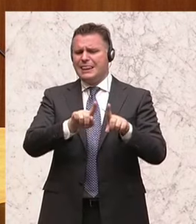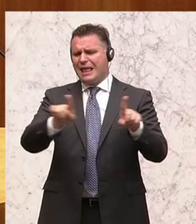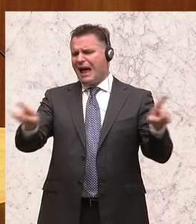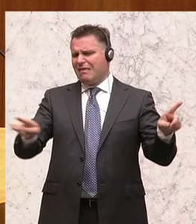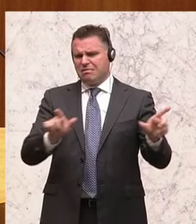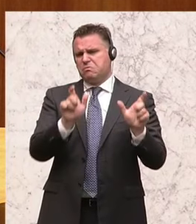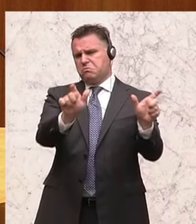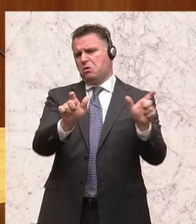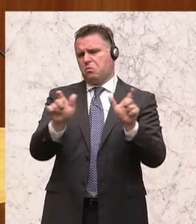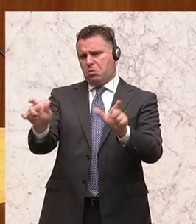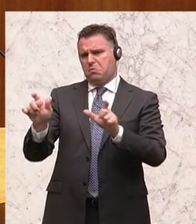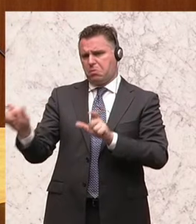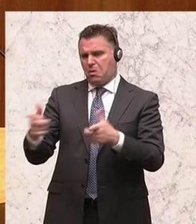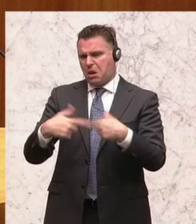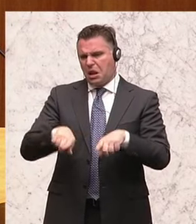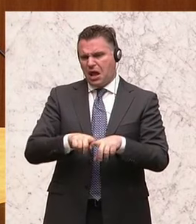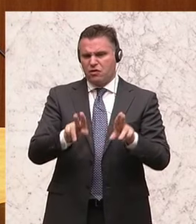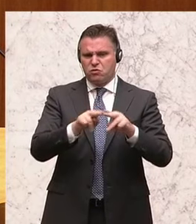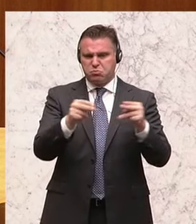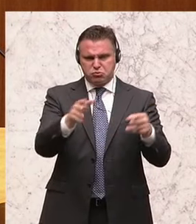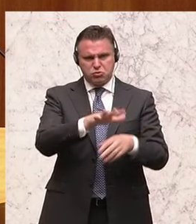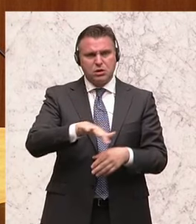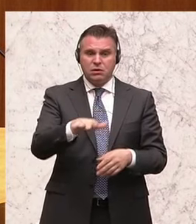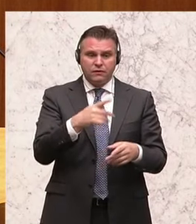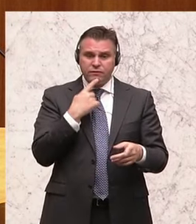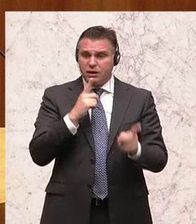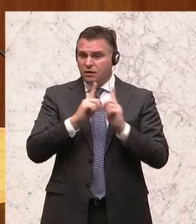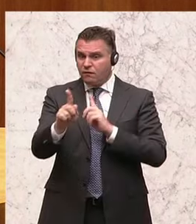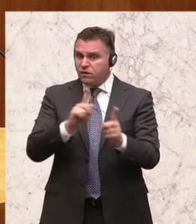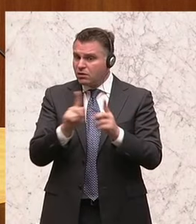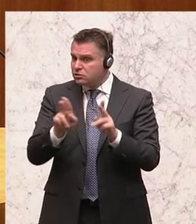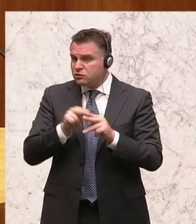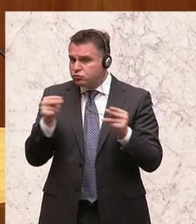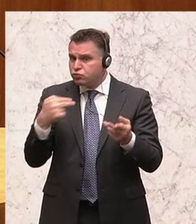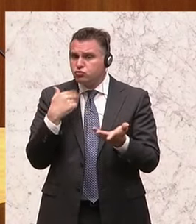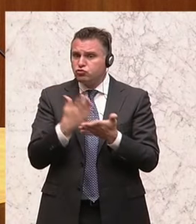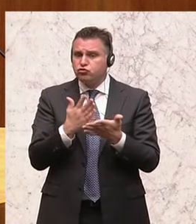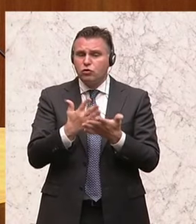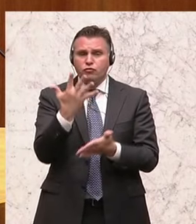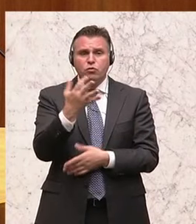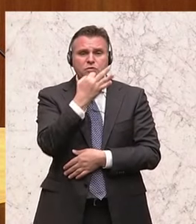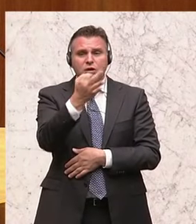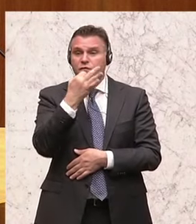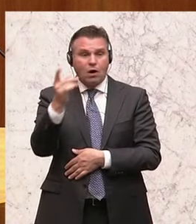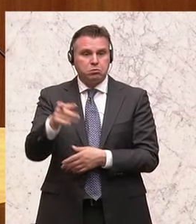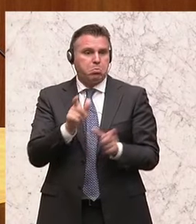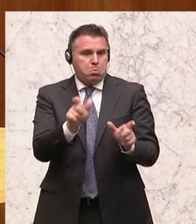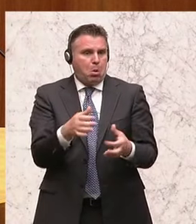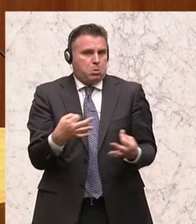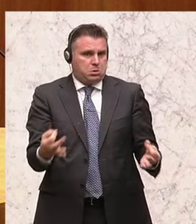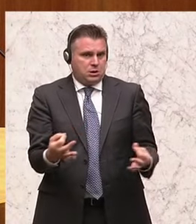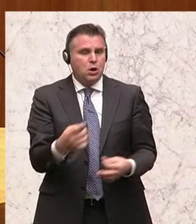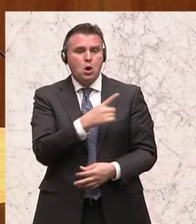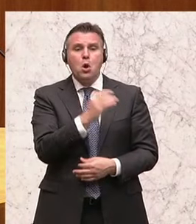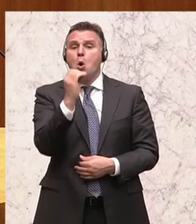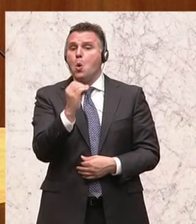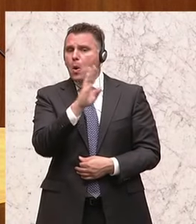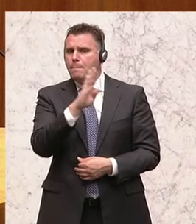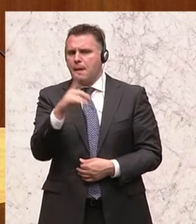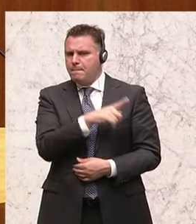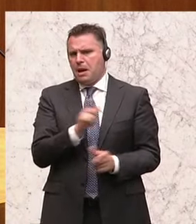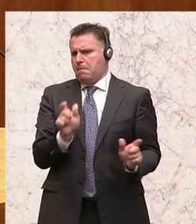die sich wehren. Nur von den neuen Verkehrsverbünden habe ich jetzt einmal 5 gefragt, die waren es nicht. Angeblich war es die ÖBB, die